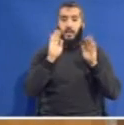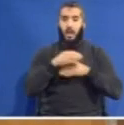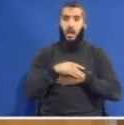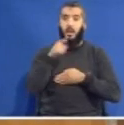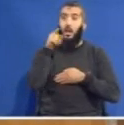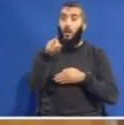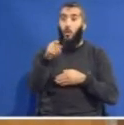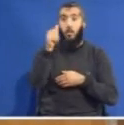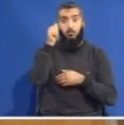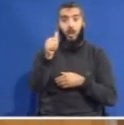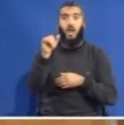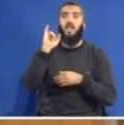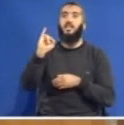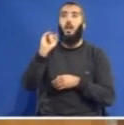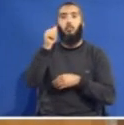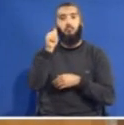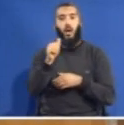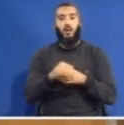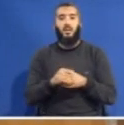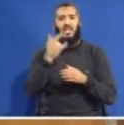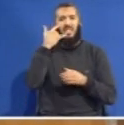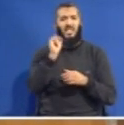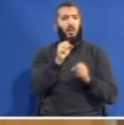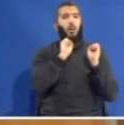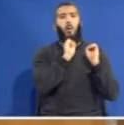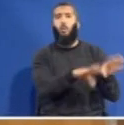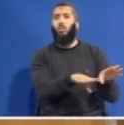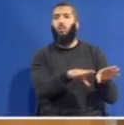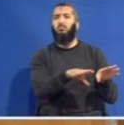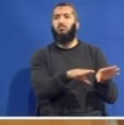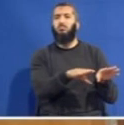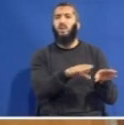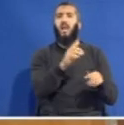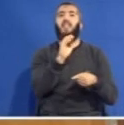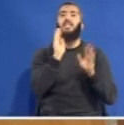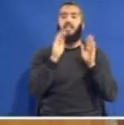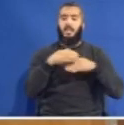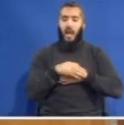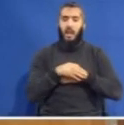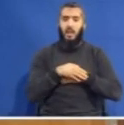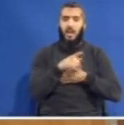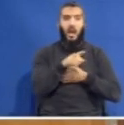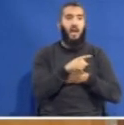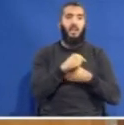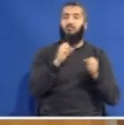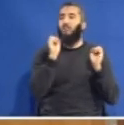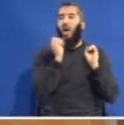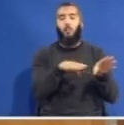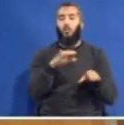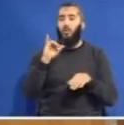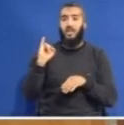الدين. فالصلاة أول مأمور، وهي القاعدة الثانية